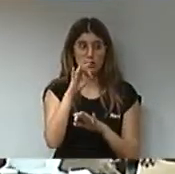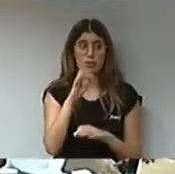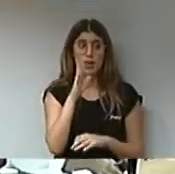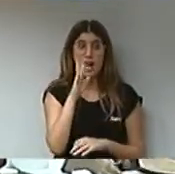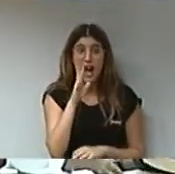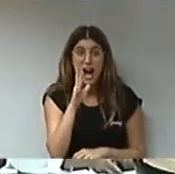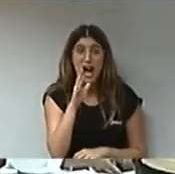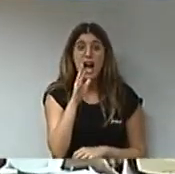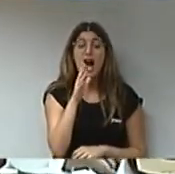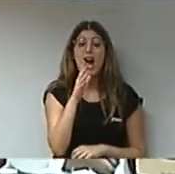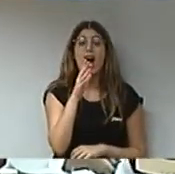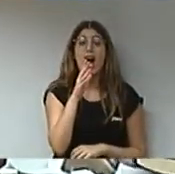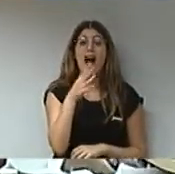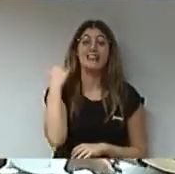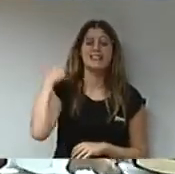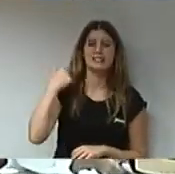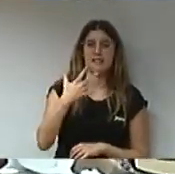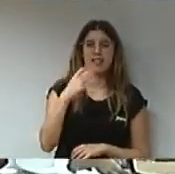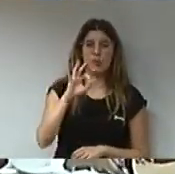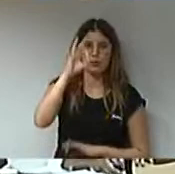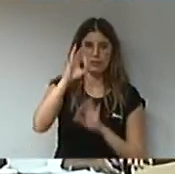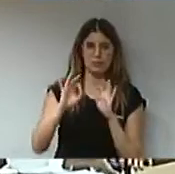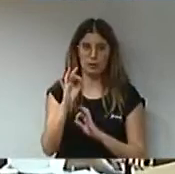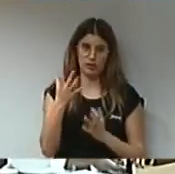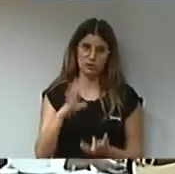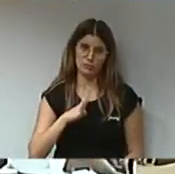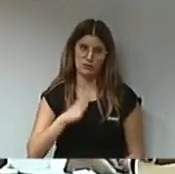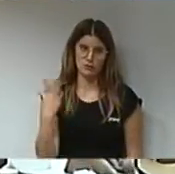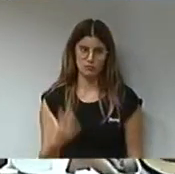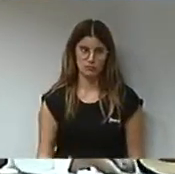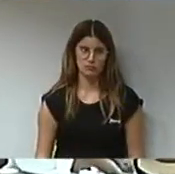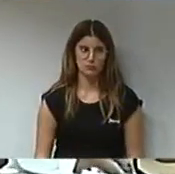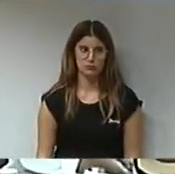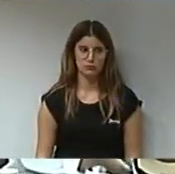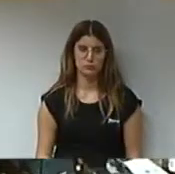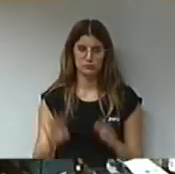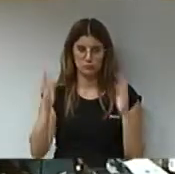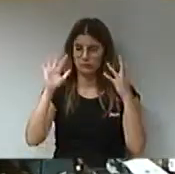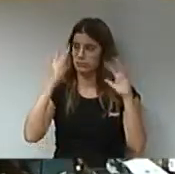el 50,65% en el govern del Partit Popular.